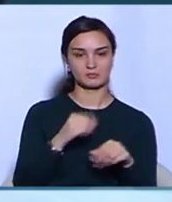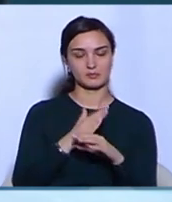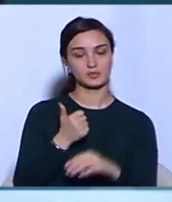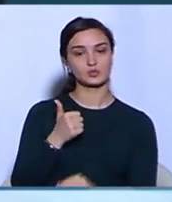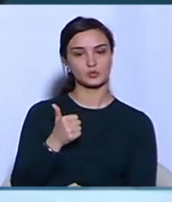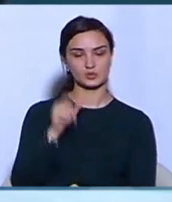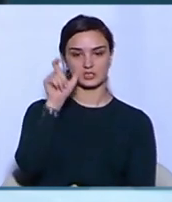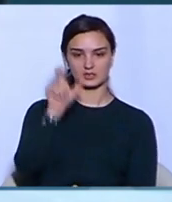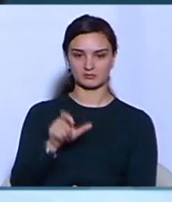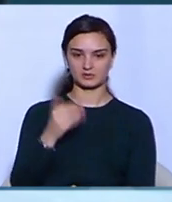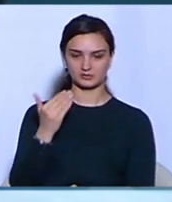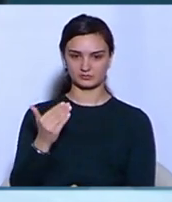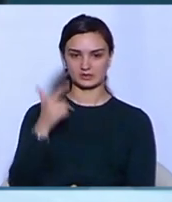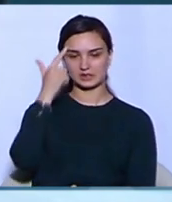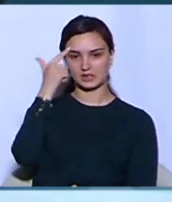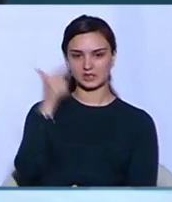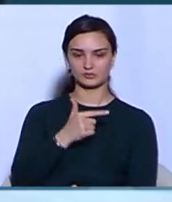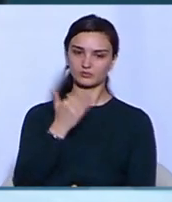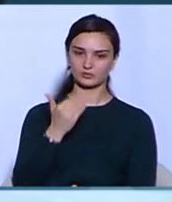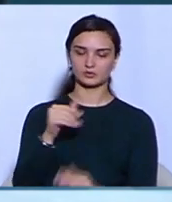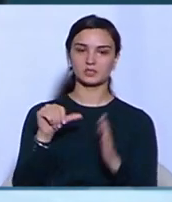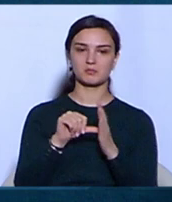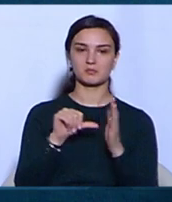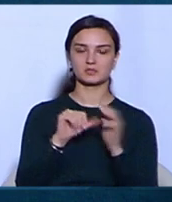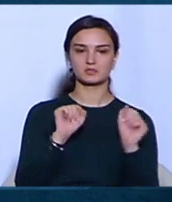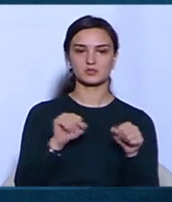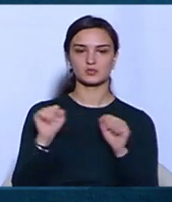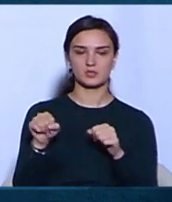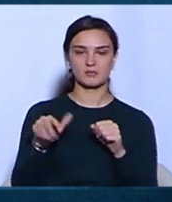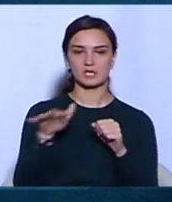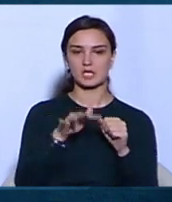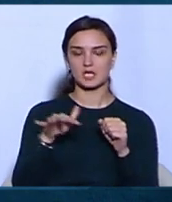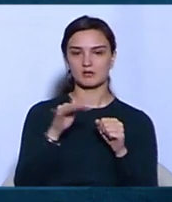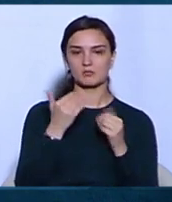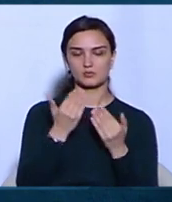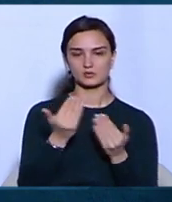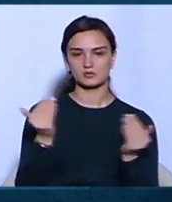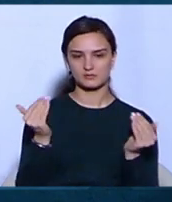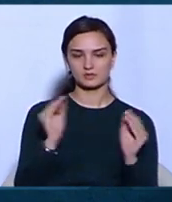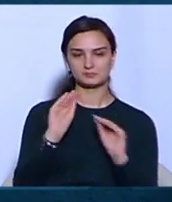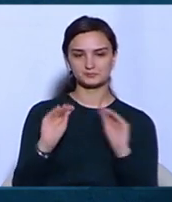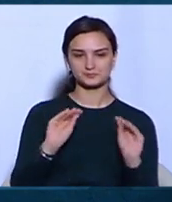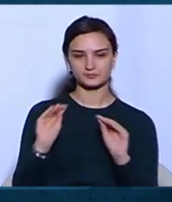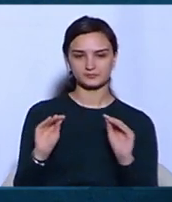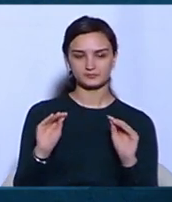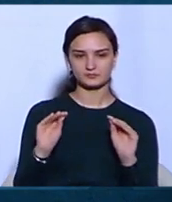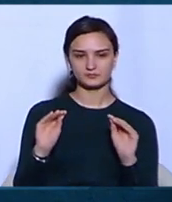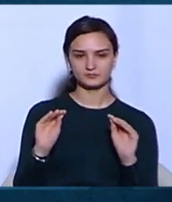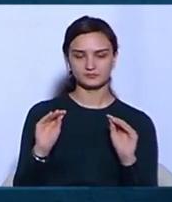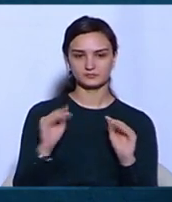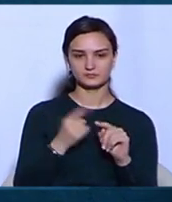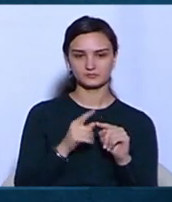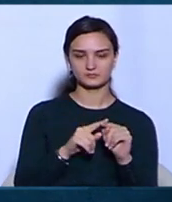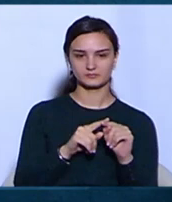როგორც ადამიანური, ინტელექტუალური დამხმარე საშუალებები, გარემოს კეთილმოწყობა, კეთილ